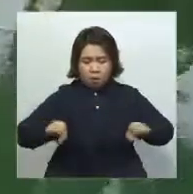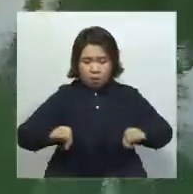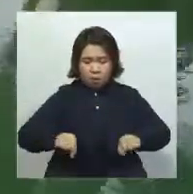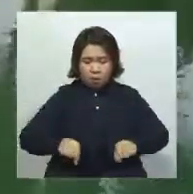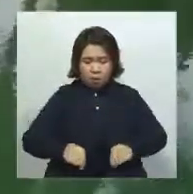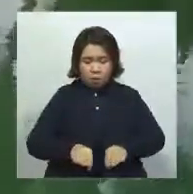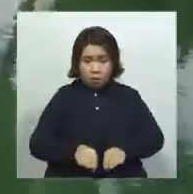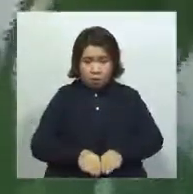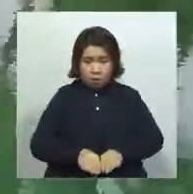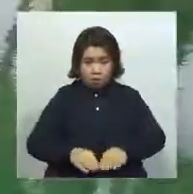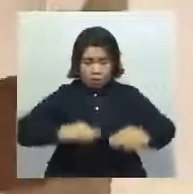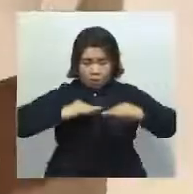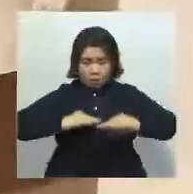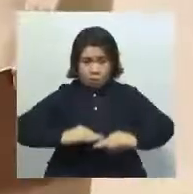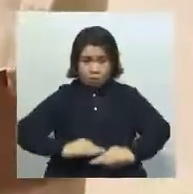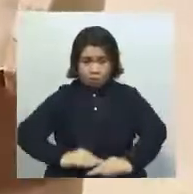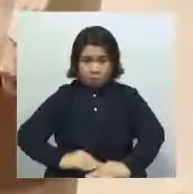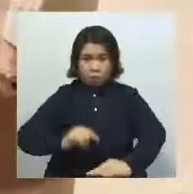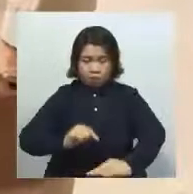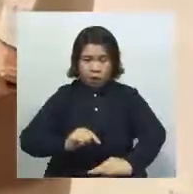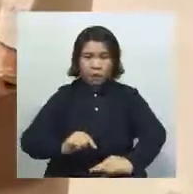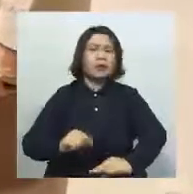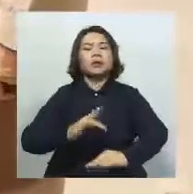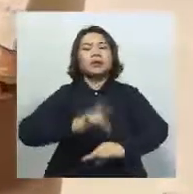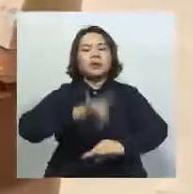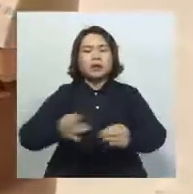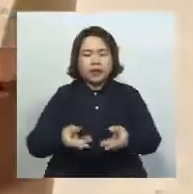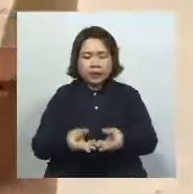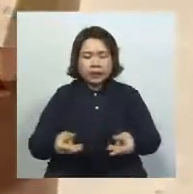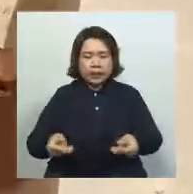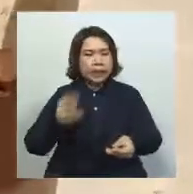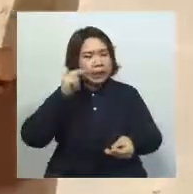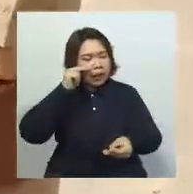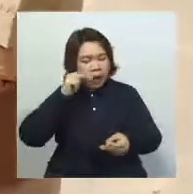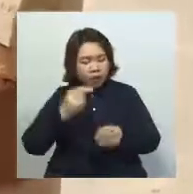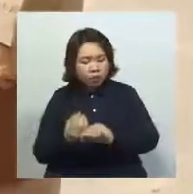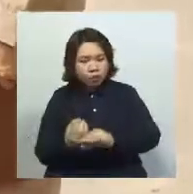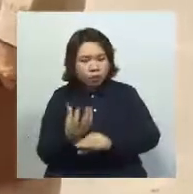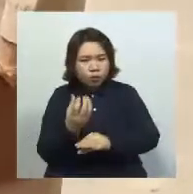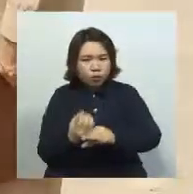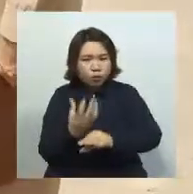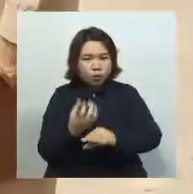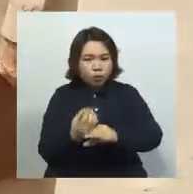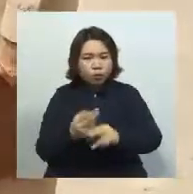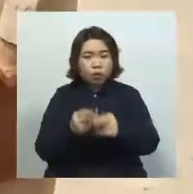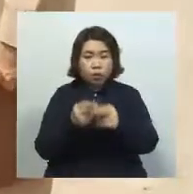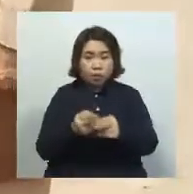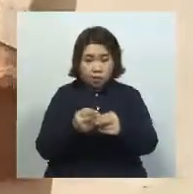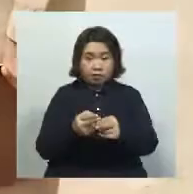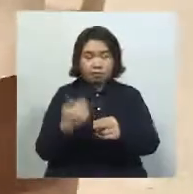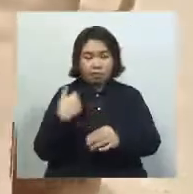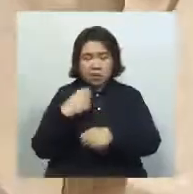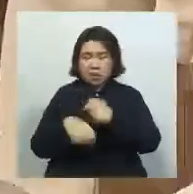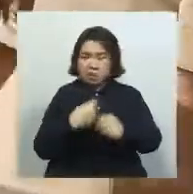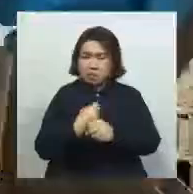ผืนสระซึ่งพื้นสระนะคะก็เป็นดินธรรมชาติที่มีตาน้ำซึมมีน้ำตลอดทั้งปีที่ผ่